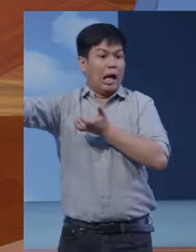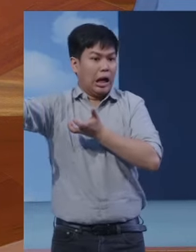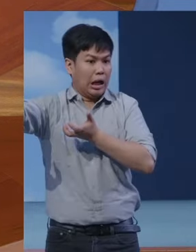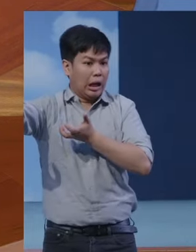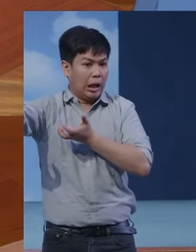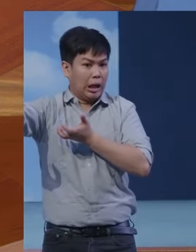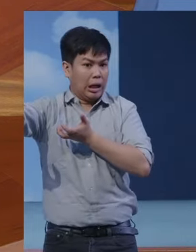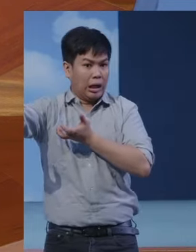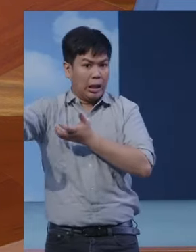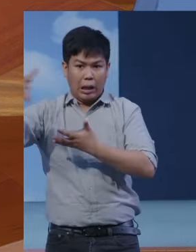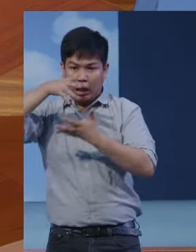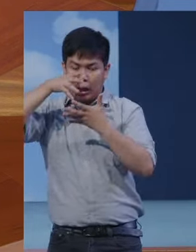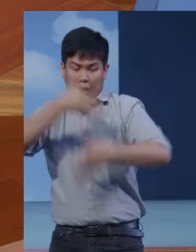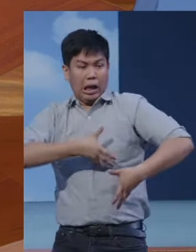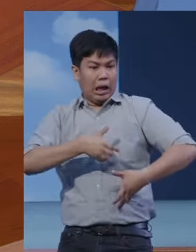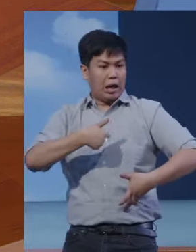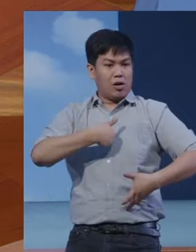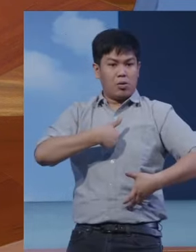nire-respeto